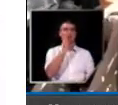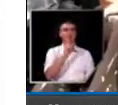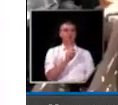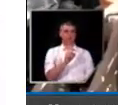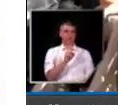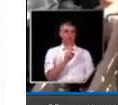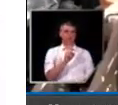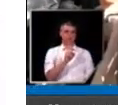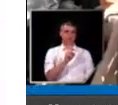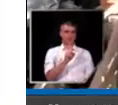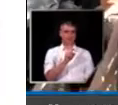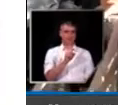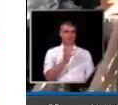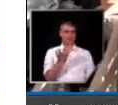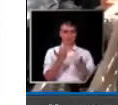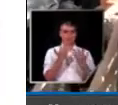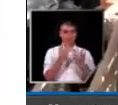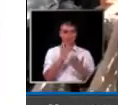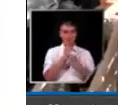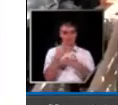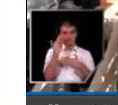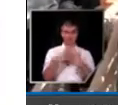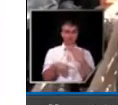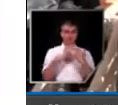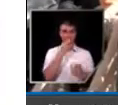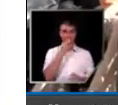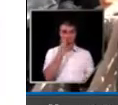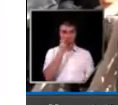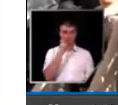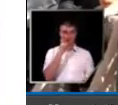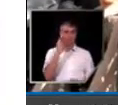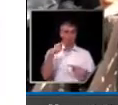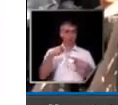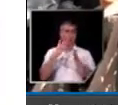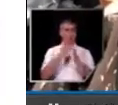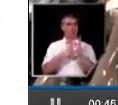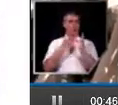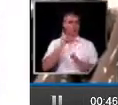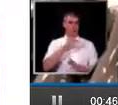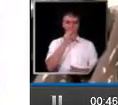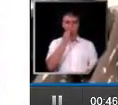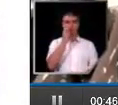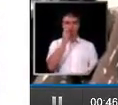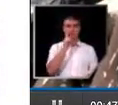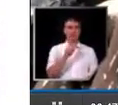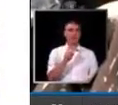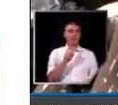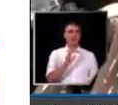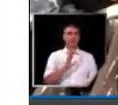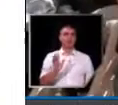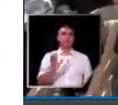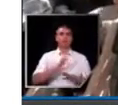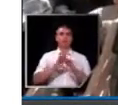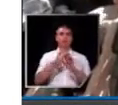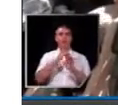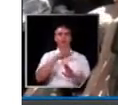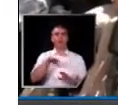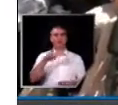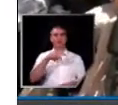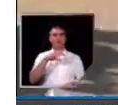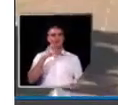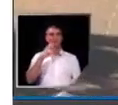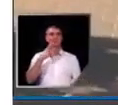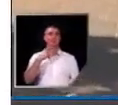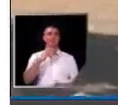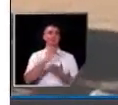21. ברגע שמסיימים את חוק חינוך חובה כאילו בגיל 21, כל ילדי ה-CP